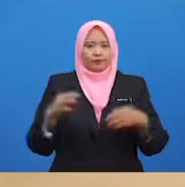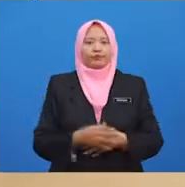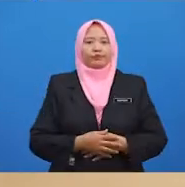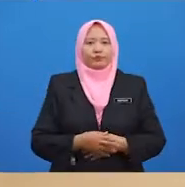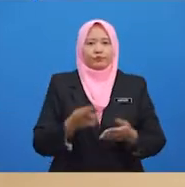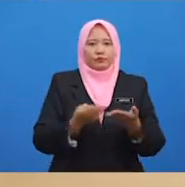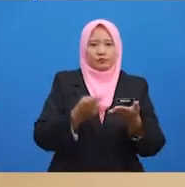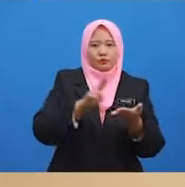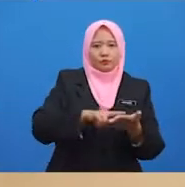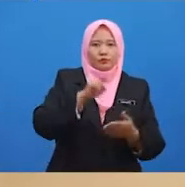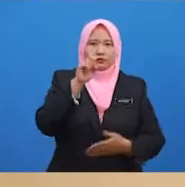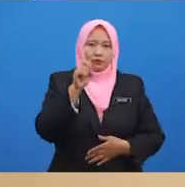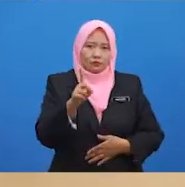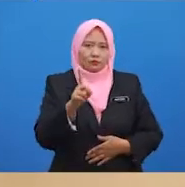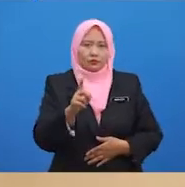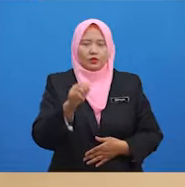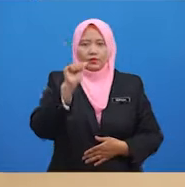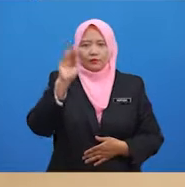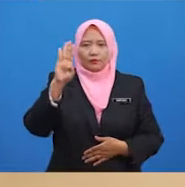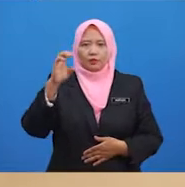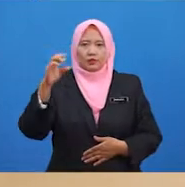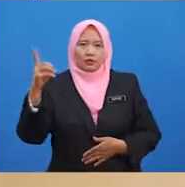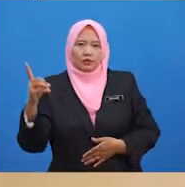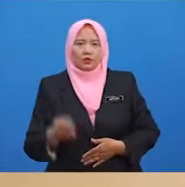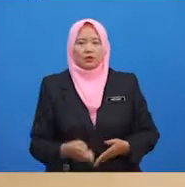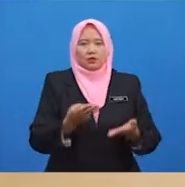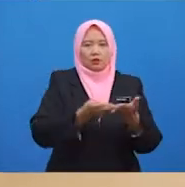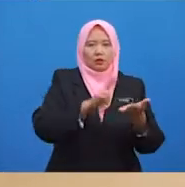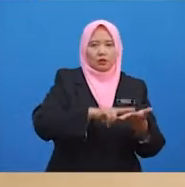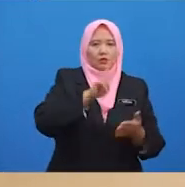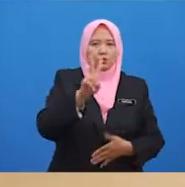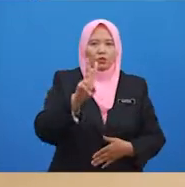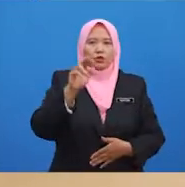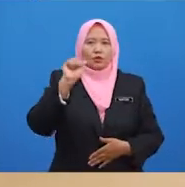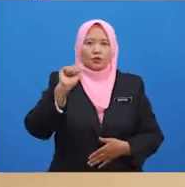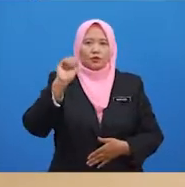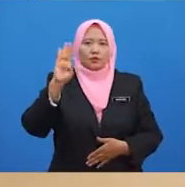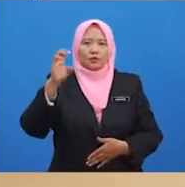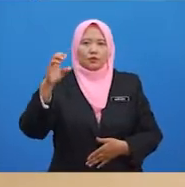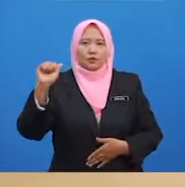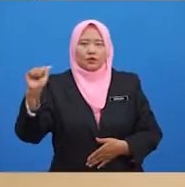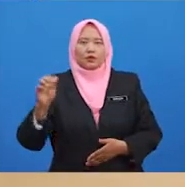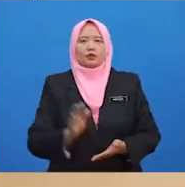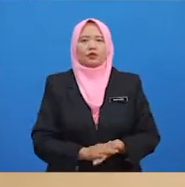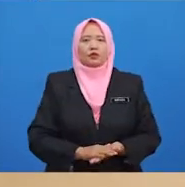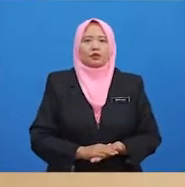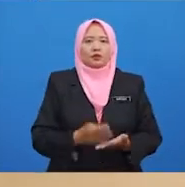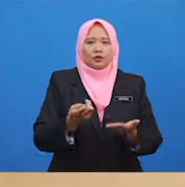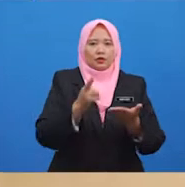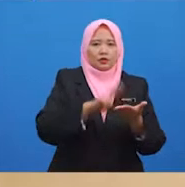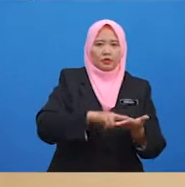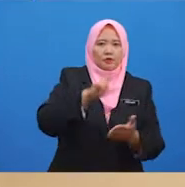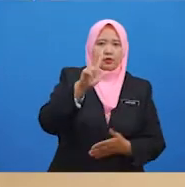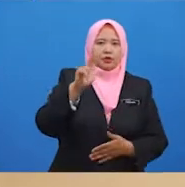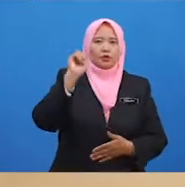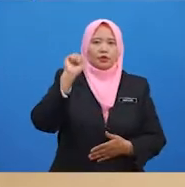D. Manakala rangkap kedua ialah A, B, C, D, A. Rangkap ketiga,